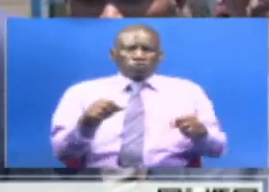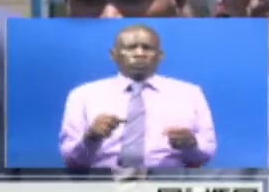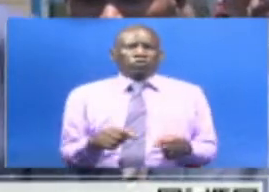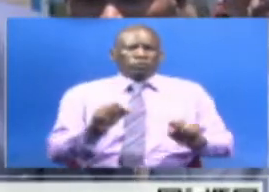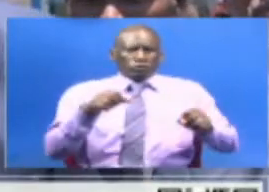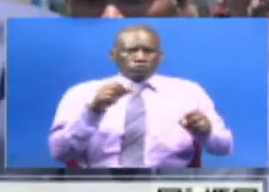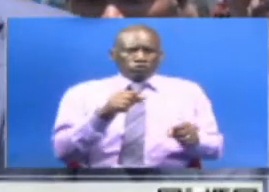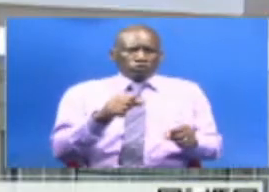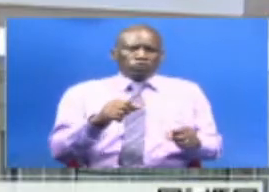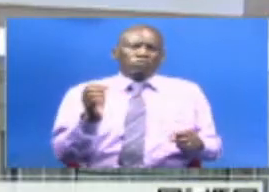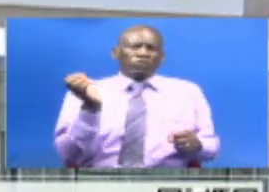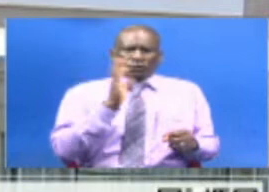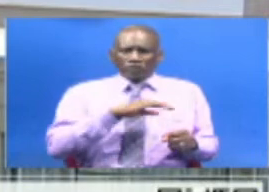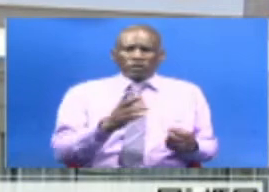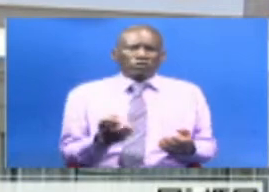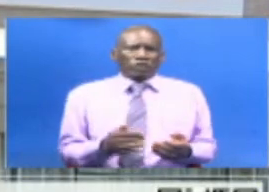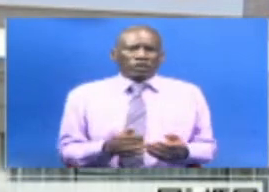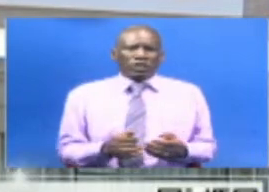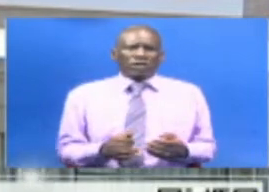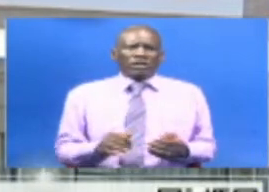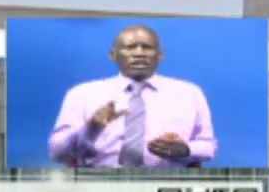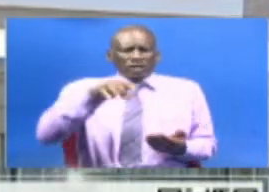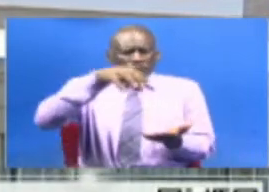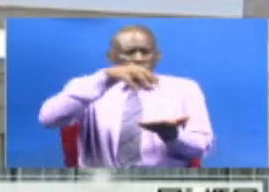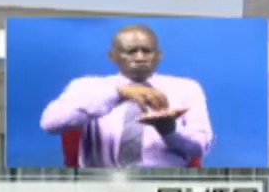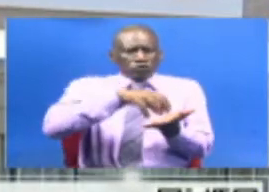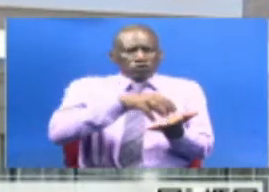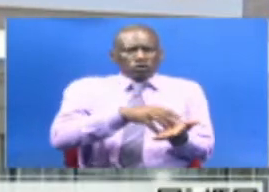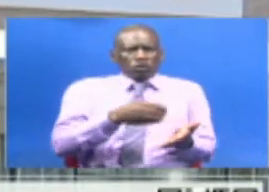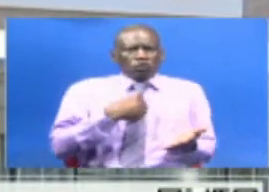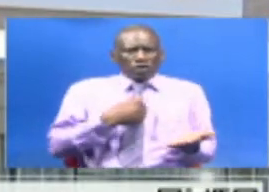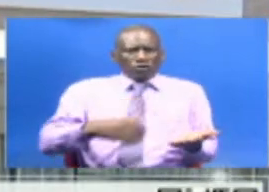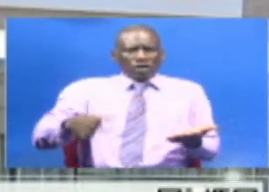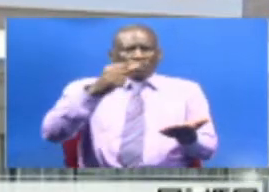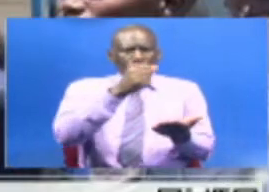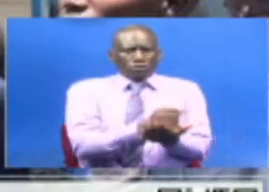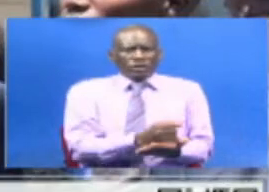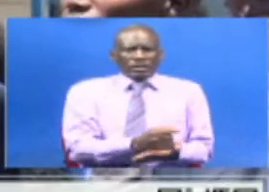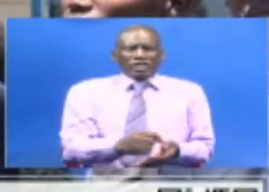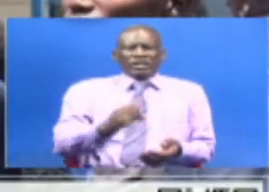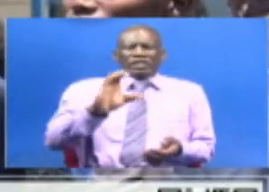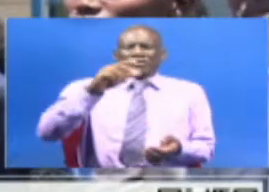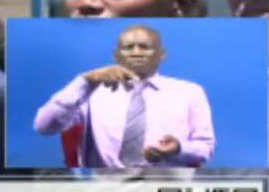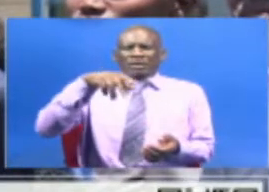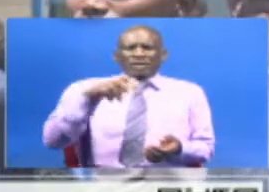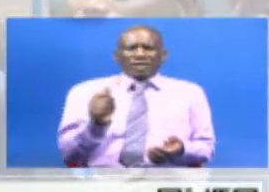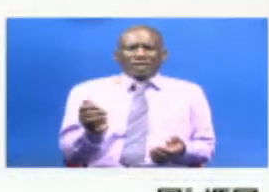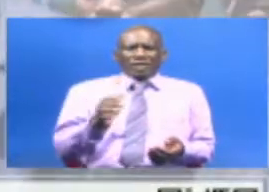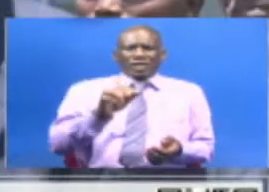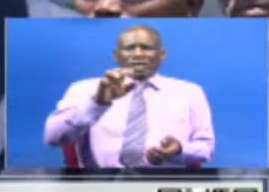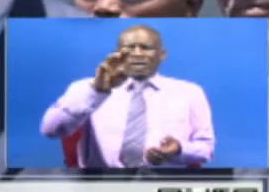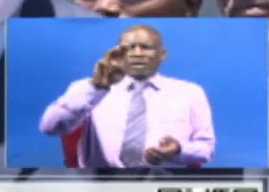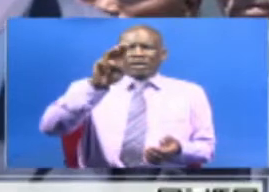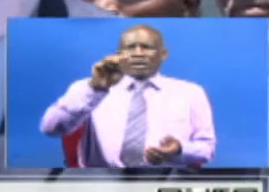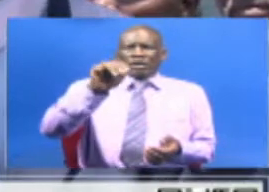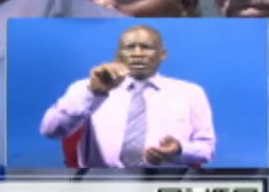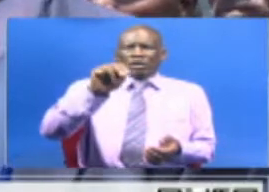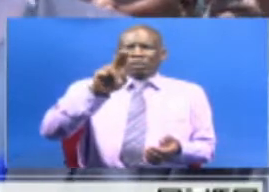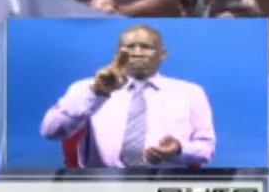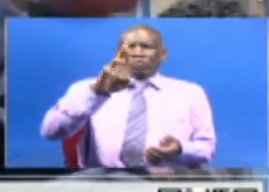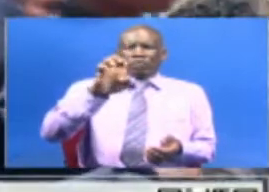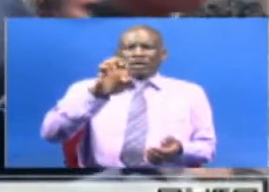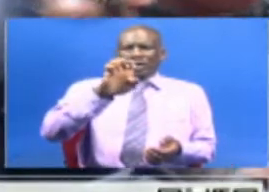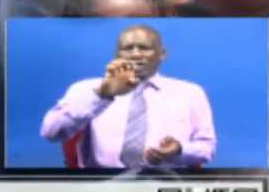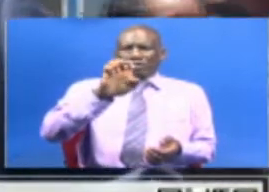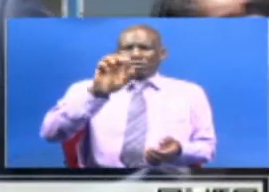can be concluded. In his place, we have appointed CPA Douglas Murray as the acting